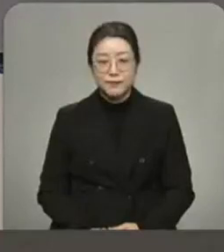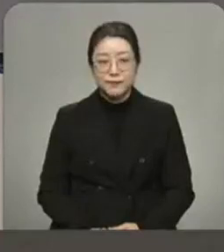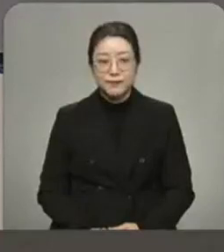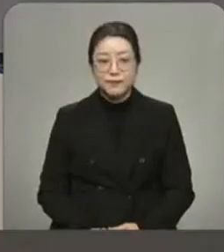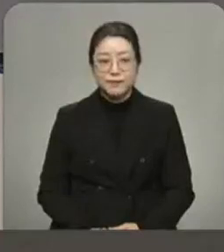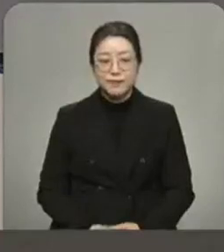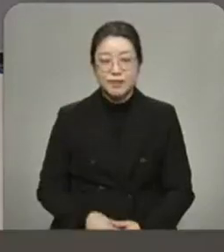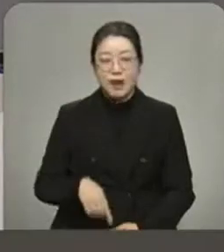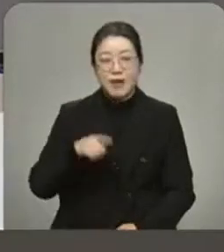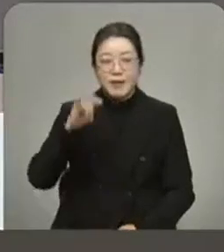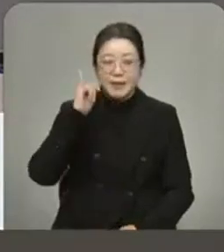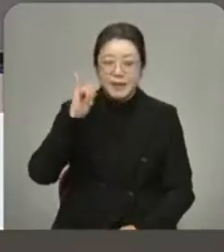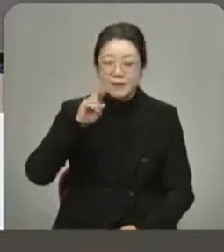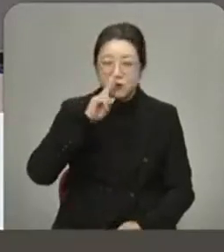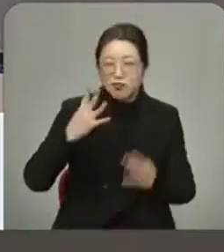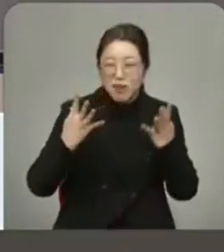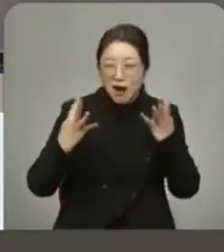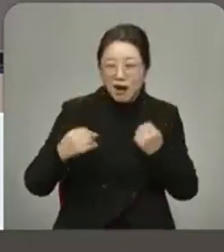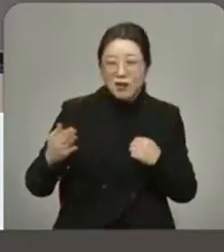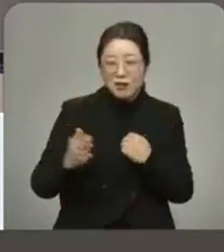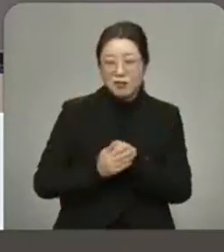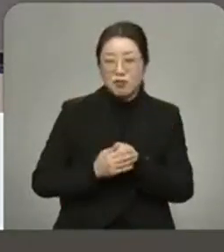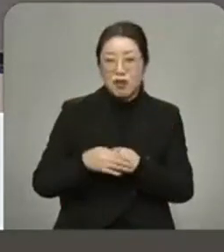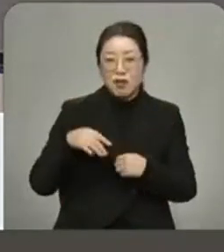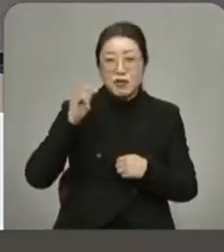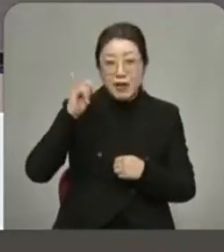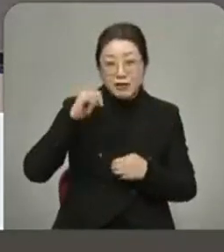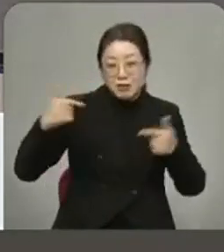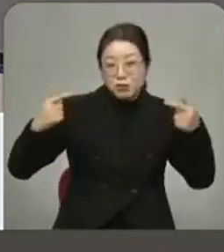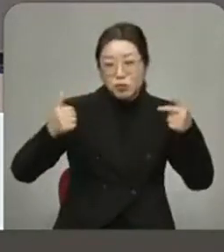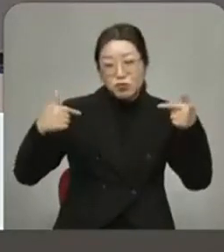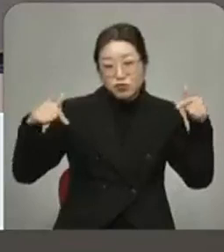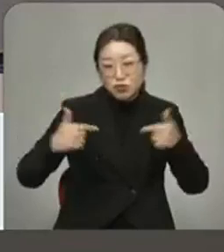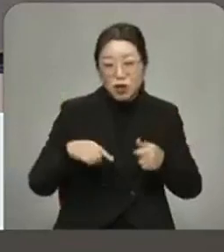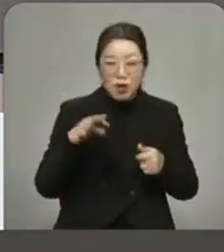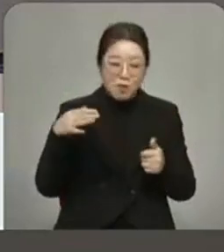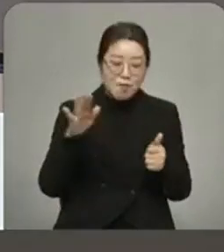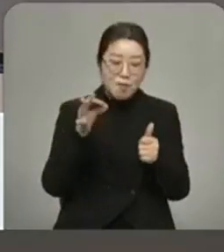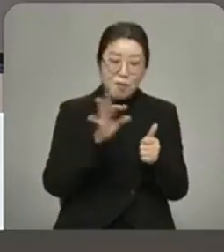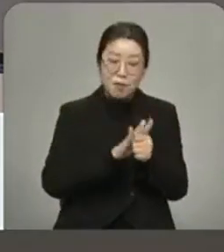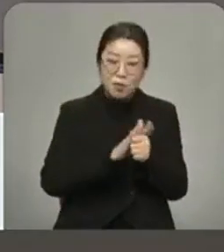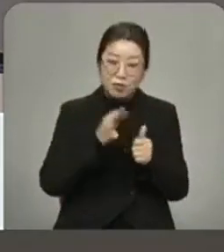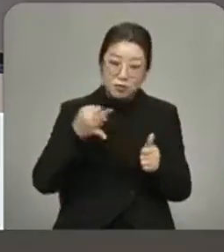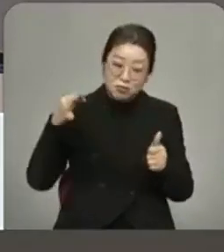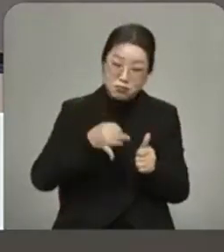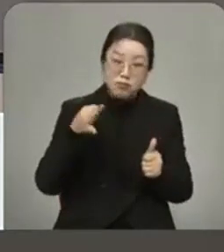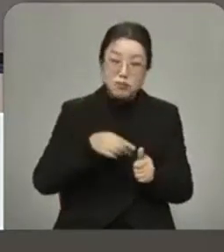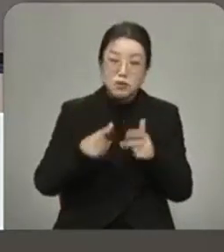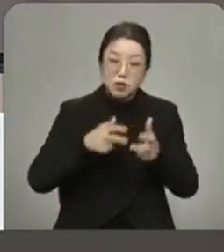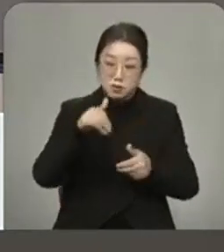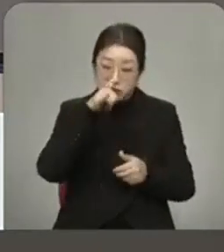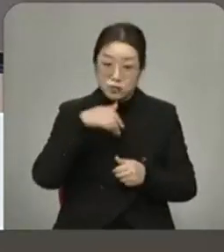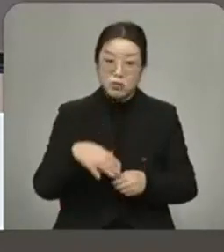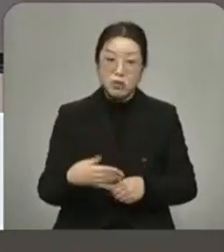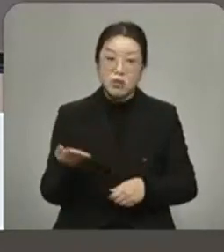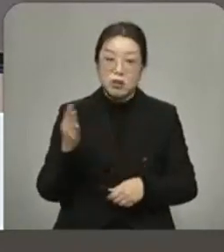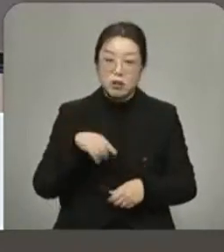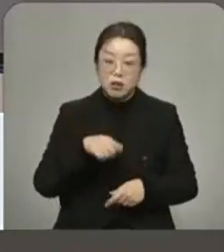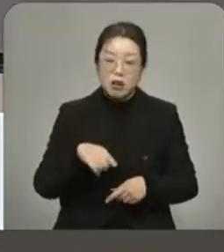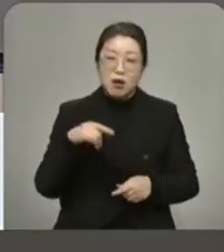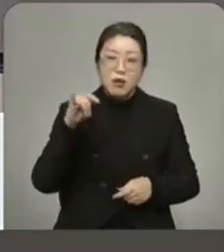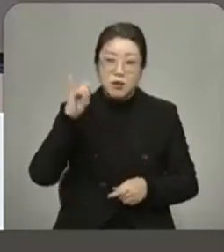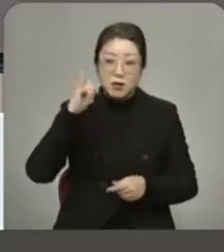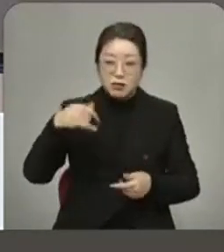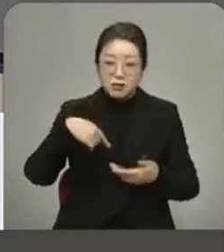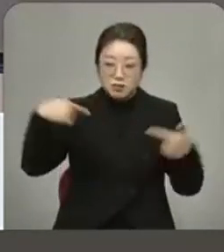공급 과잉이 된 택시업계의 구조 개선을 위해 택시 감사에 대한 보상금 지원사업이 진행 중입니다 유인체계 필요할